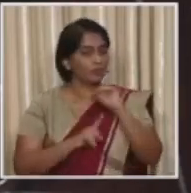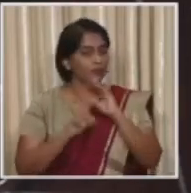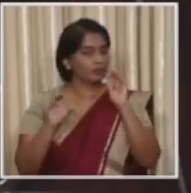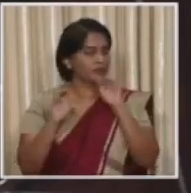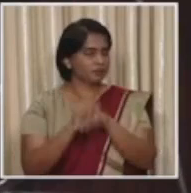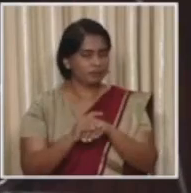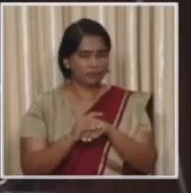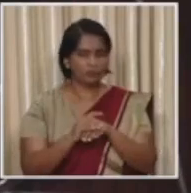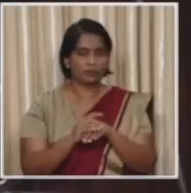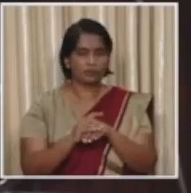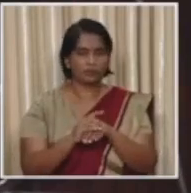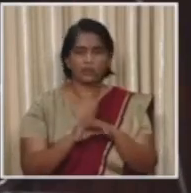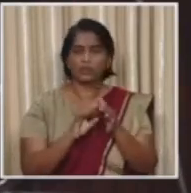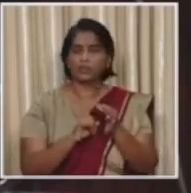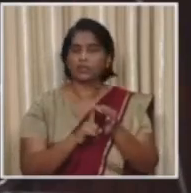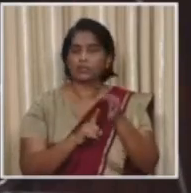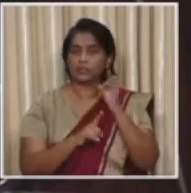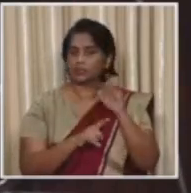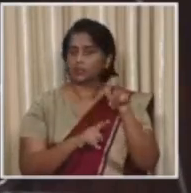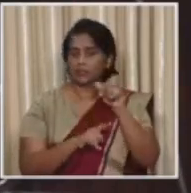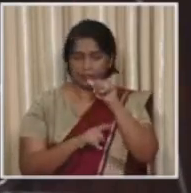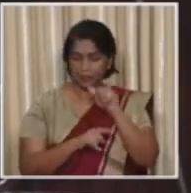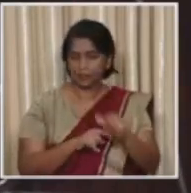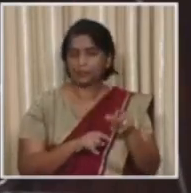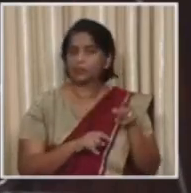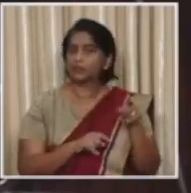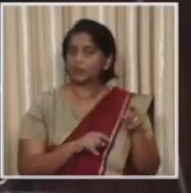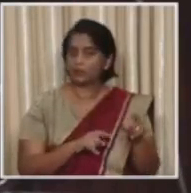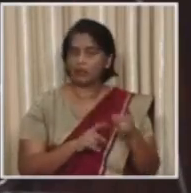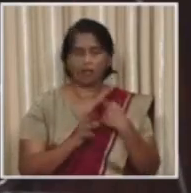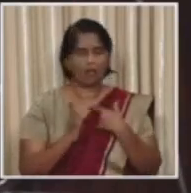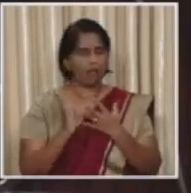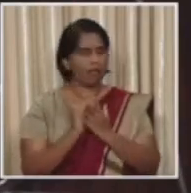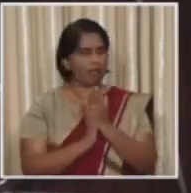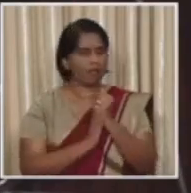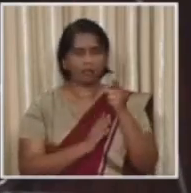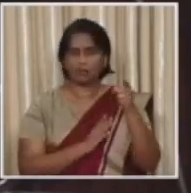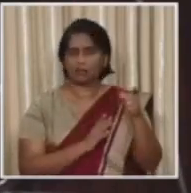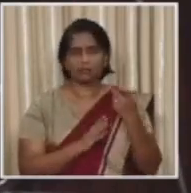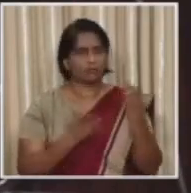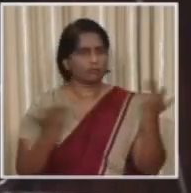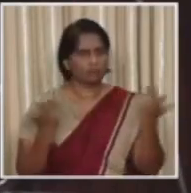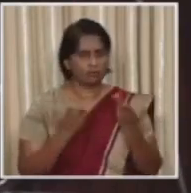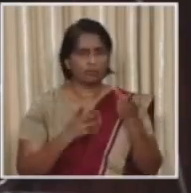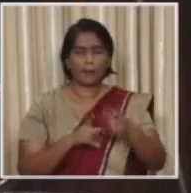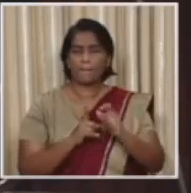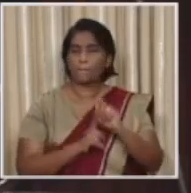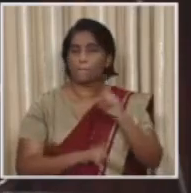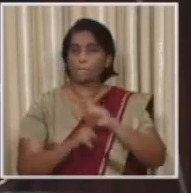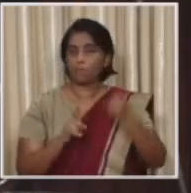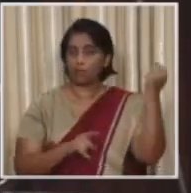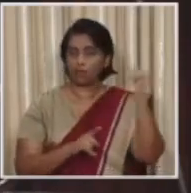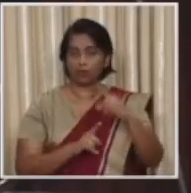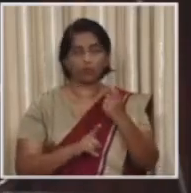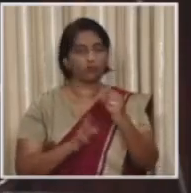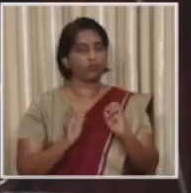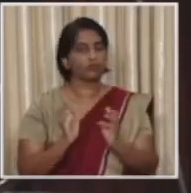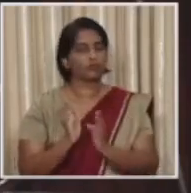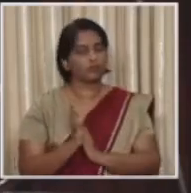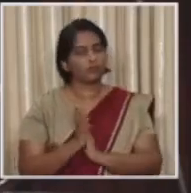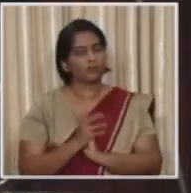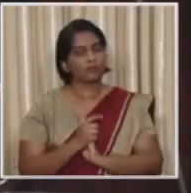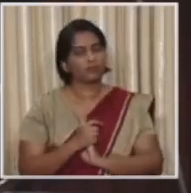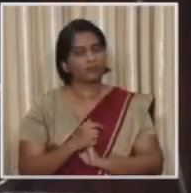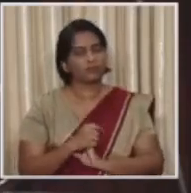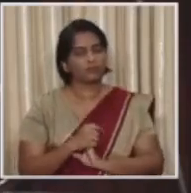වීම සම්බන්ධයෙන් ජනාධිපතිතුමාට කිසිම වරප්‍රසාදයක් අයිතියක් නොතිබෙවතිදී මේ පාර්ලිමේන්තුවට ඇවිල්ලා මුදල් කාරක සභාව රැස්